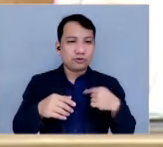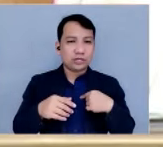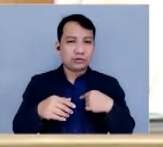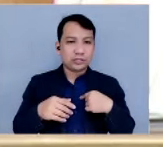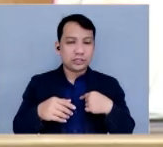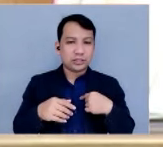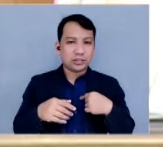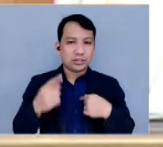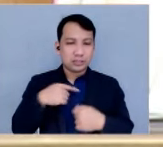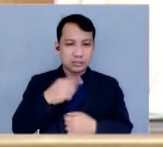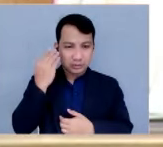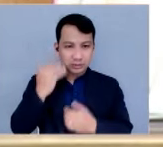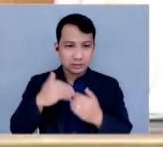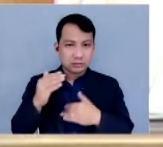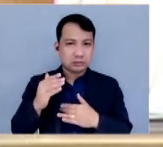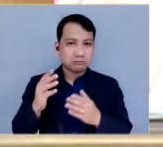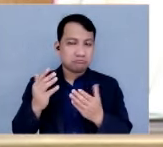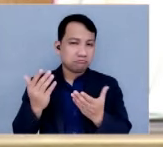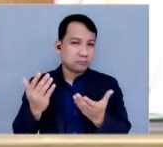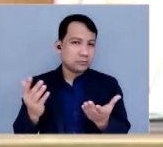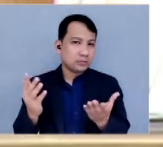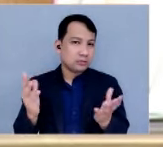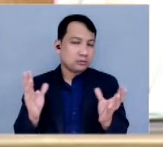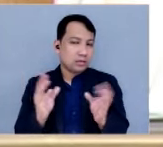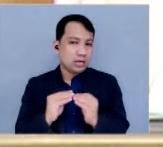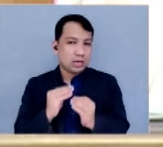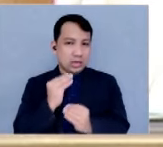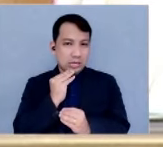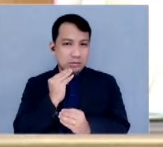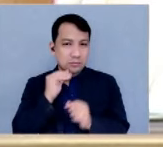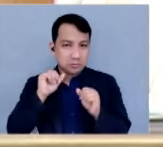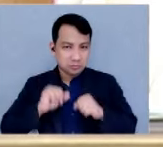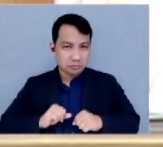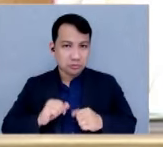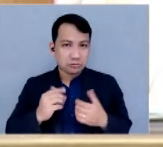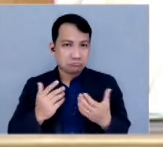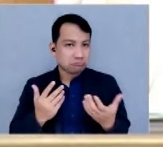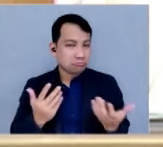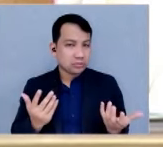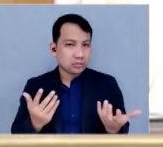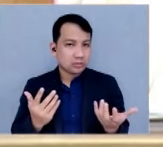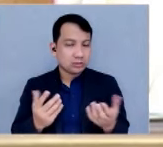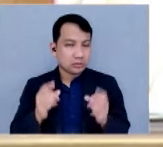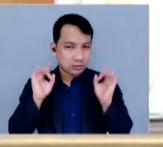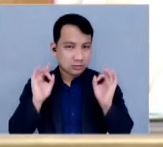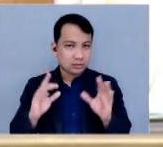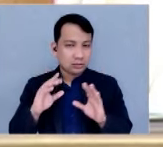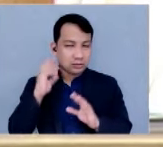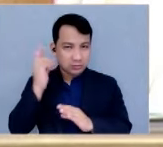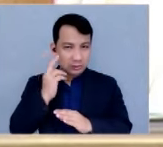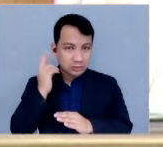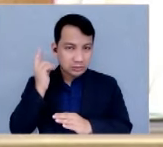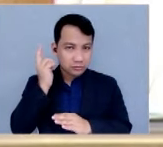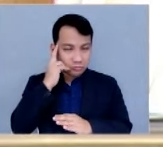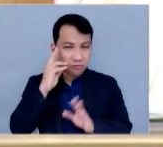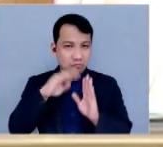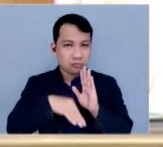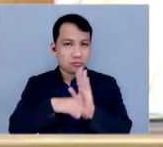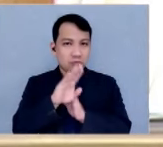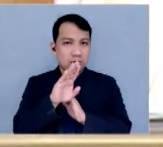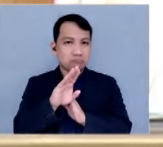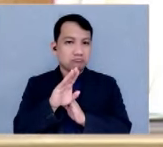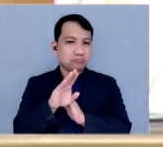inflation ito iyung mga mga Uh pwede nating risk factors ah para sa